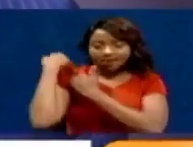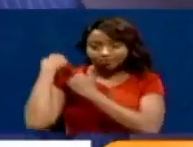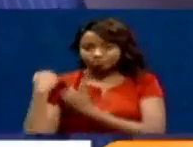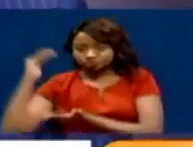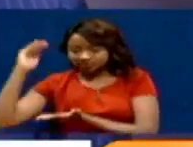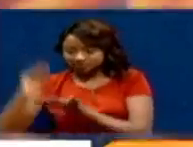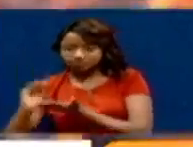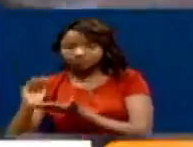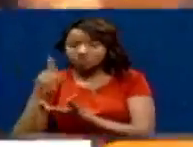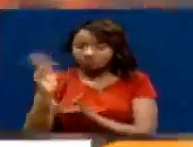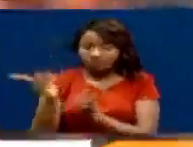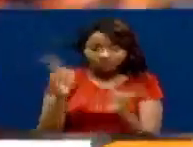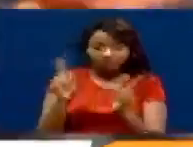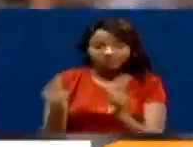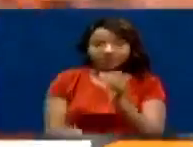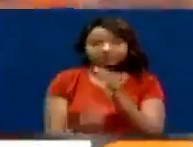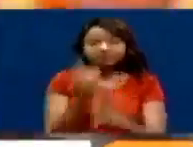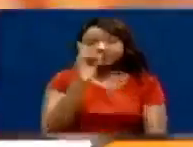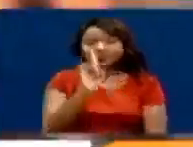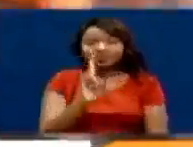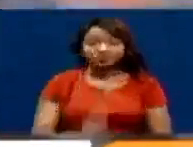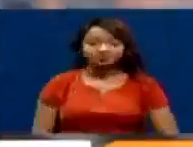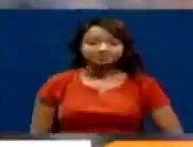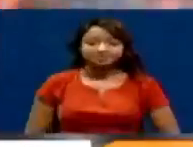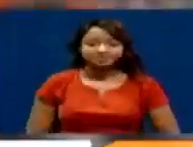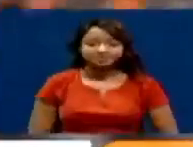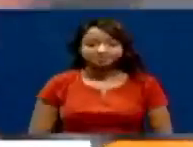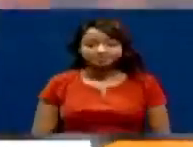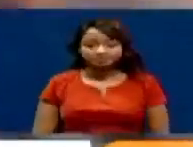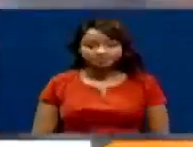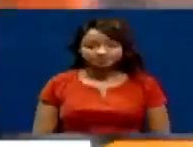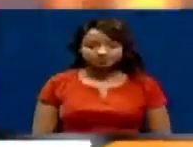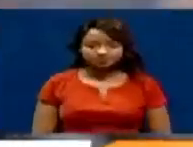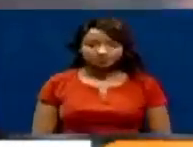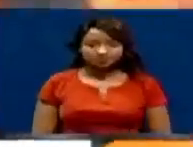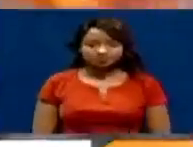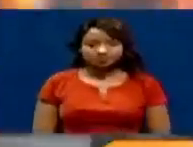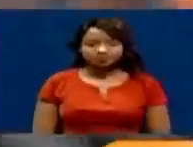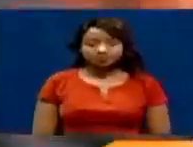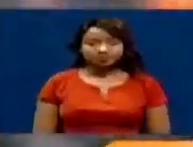mzigo BBI. Enoch Sikolia, Runinga ya Citizen, Nairobi.